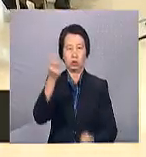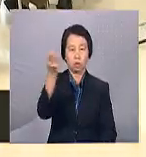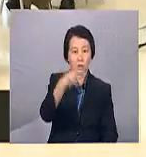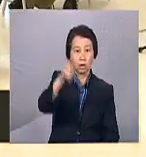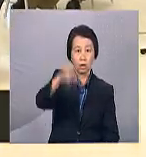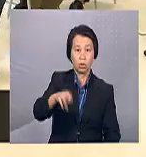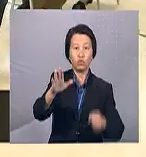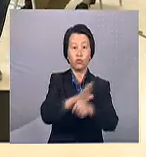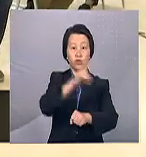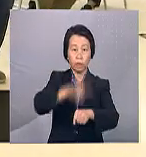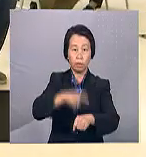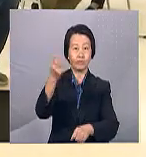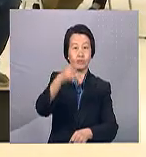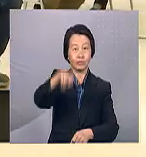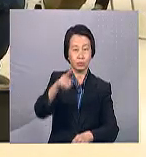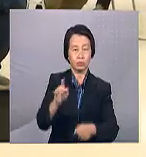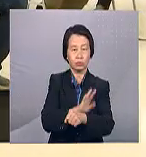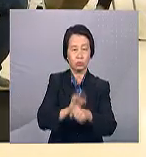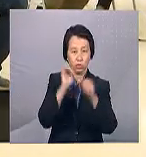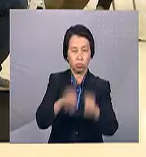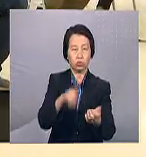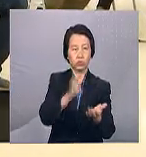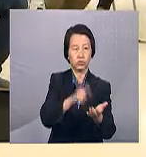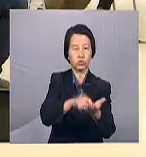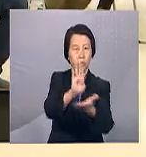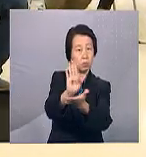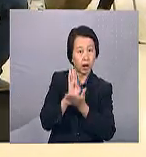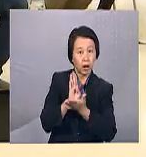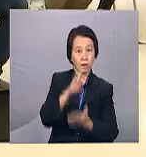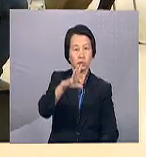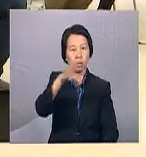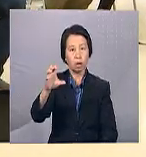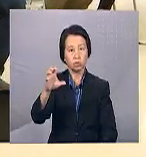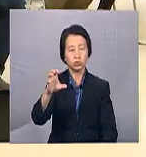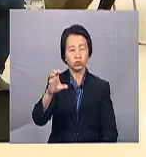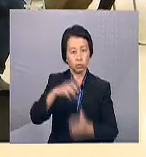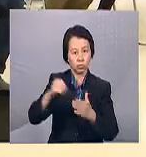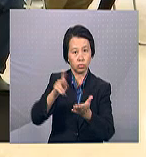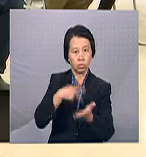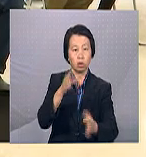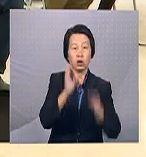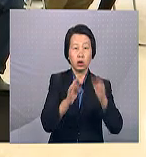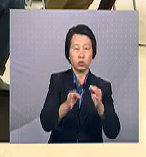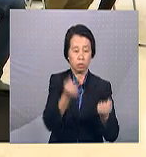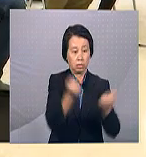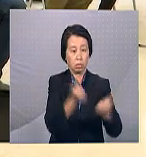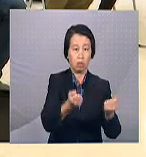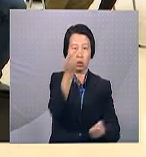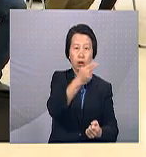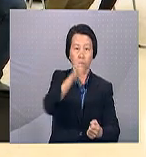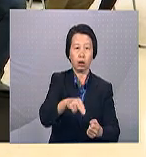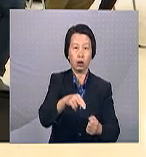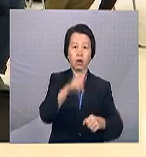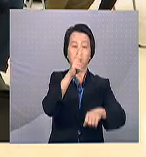masa saja yang boleh membuat tuntutan bantuan RM500 tu. Bagaimana pula dengan pemandu separuh masa e-hailing?